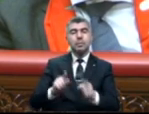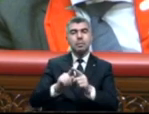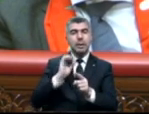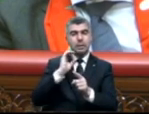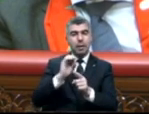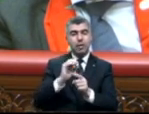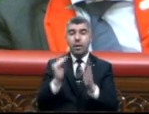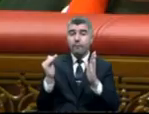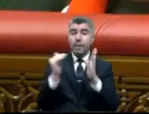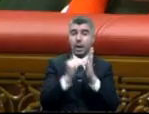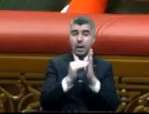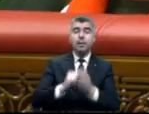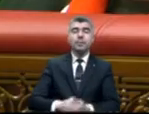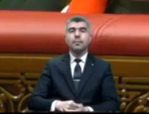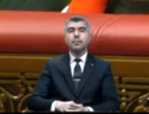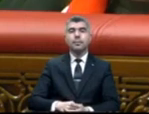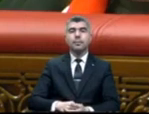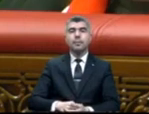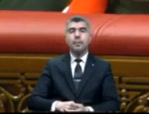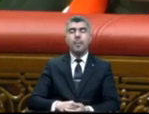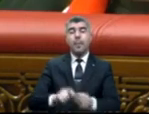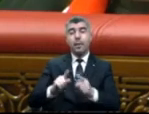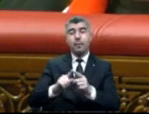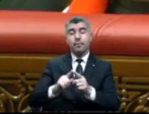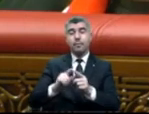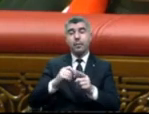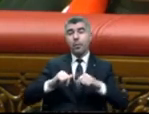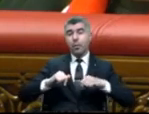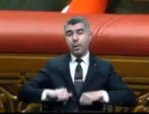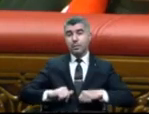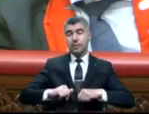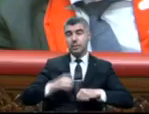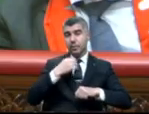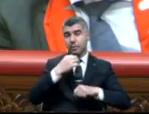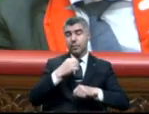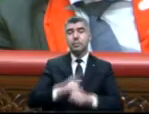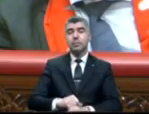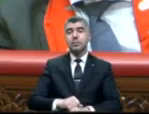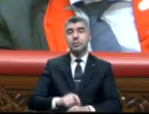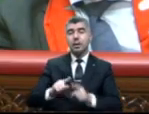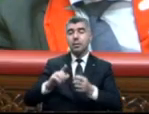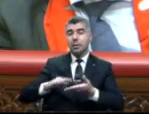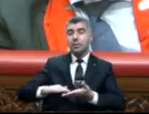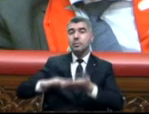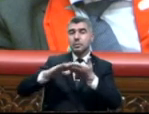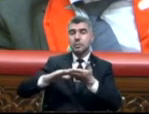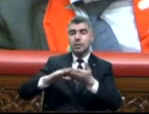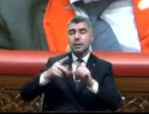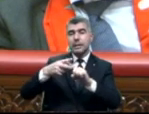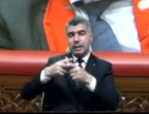للثروات ديالنا. أخيرا السيدة الوزيرة، احنا من المناسب أيضا الارتقاء بأوضاع